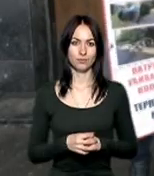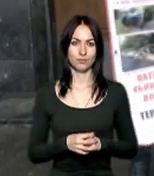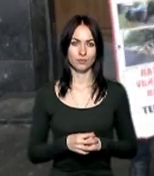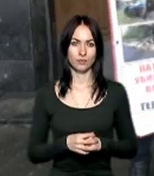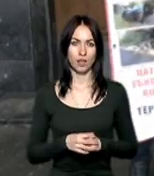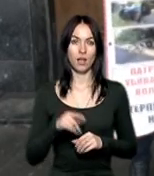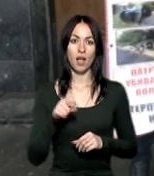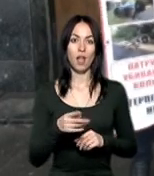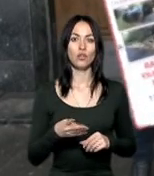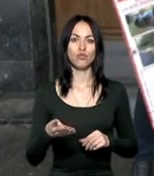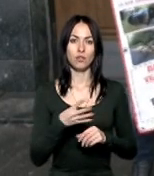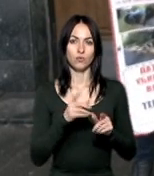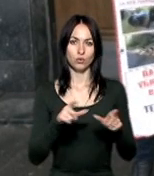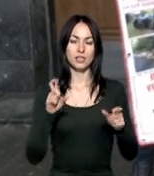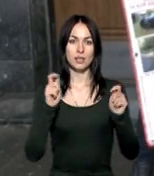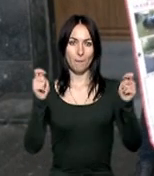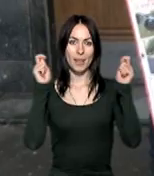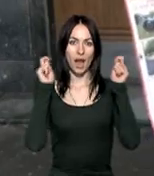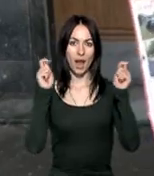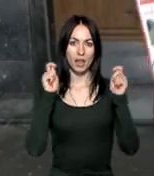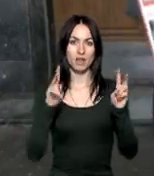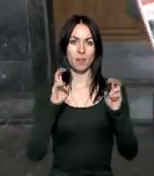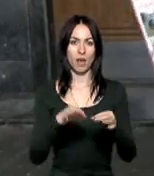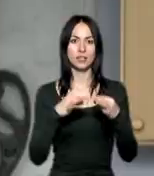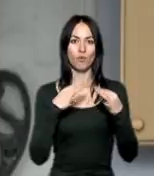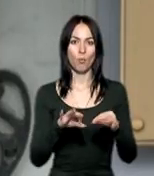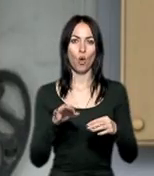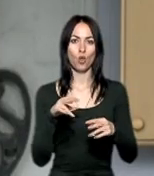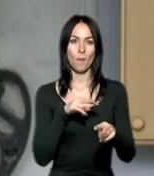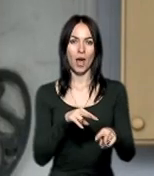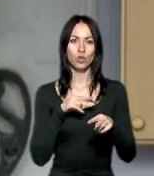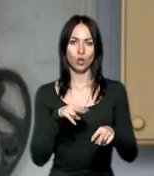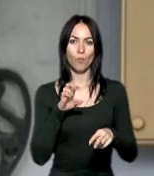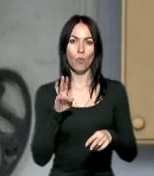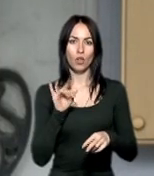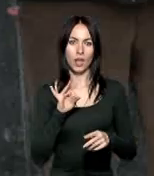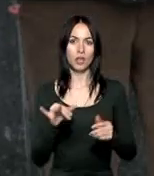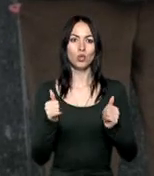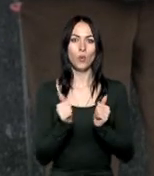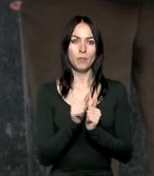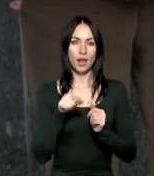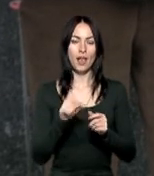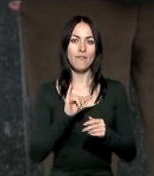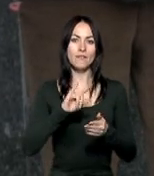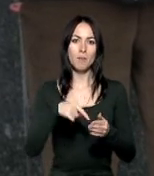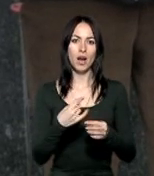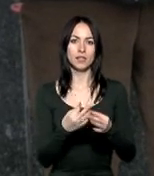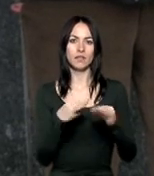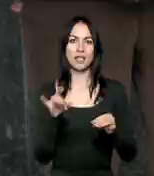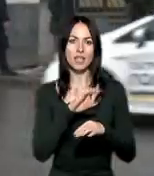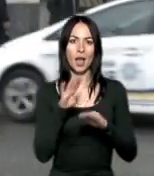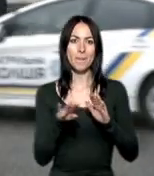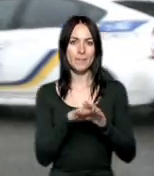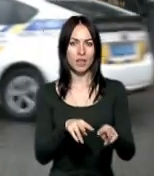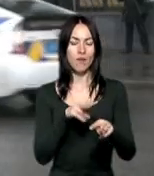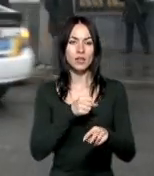Ці четверо людей з плакатами «Свободу патрульному Бондарцю» о пів на десяту біля будівлі прокуратури. Вимагають звільнити з-під варти старшого